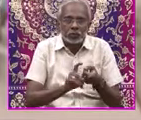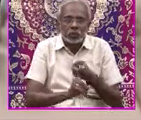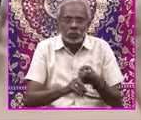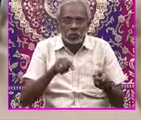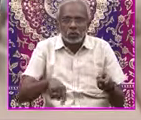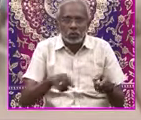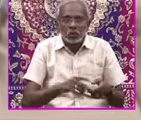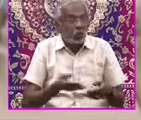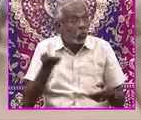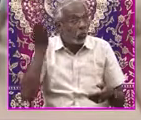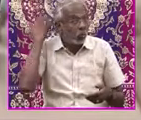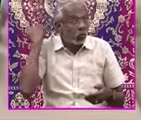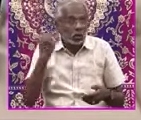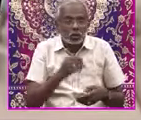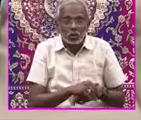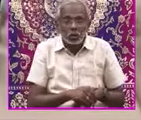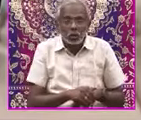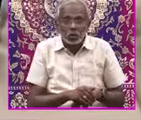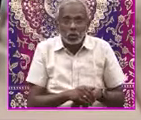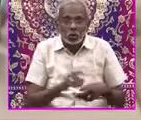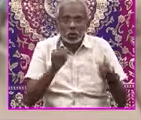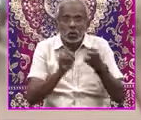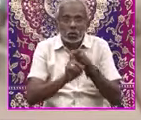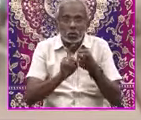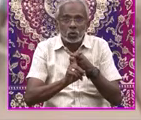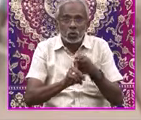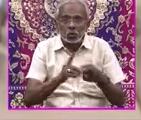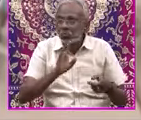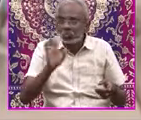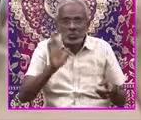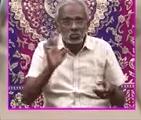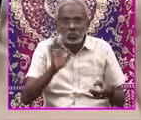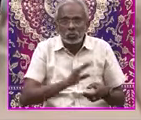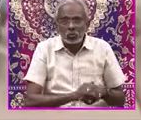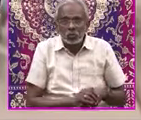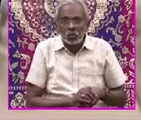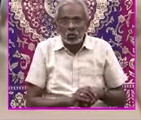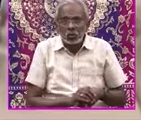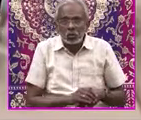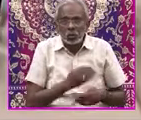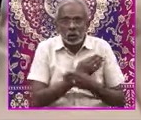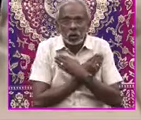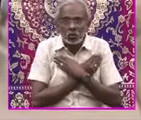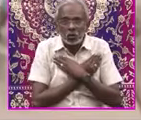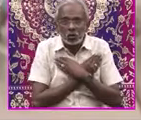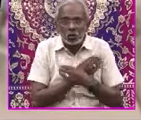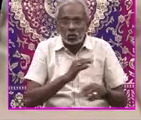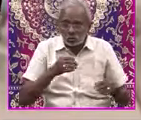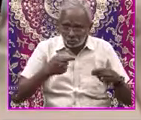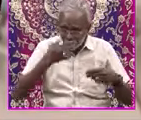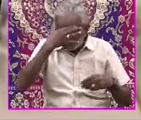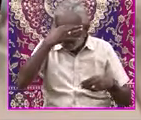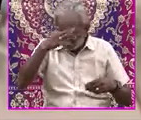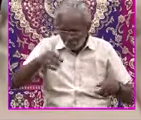ஆனால் பழங்காலத்தில் போர் முறைகள் இது போன்று இல்லை. அவர்கள் அன்பு வழியினர், அறத்தின் வழியிலேயே